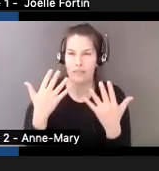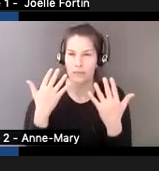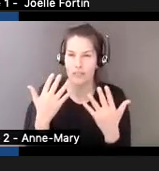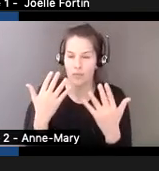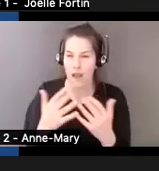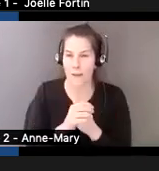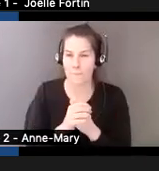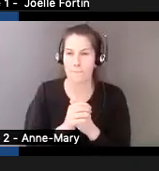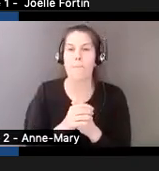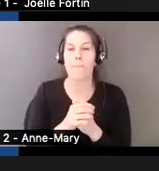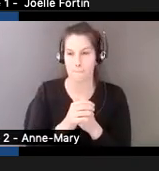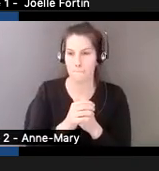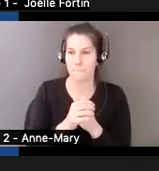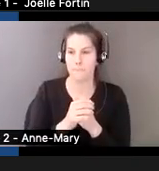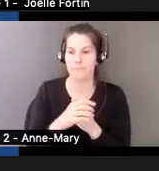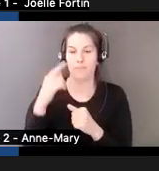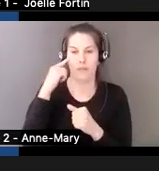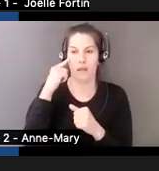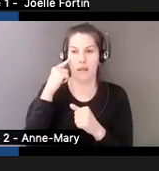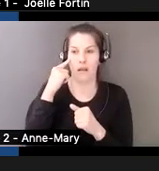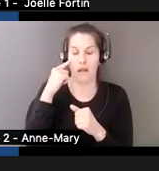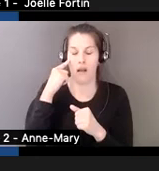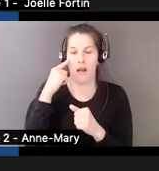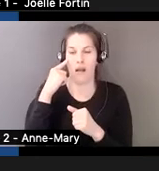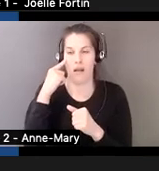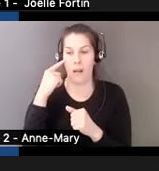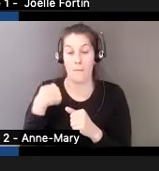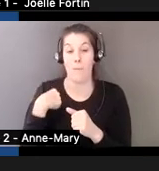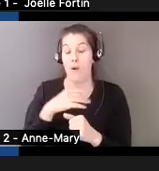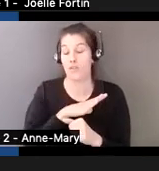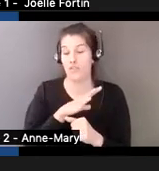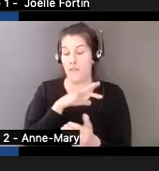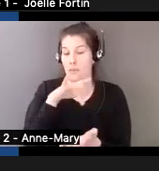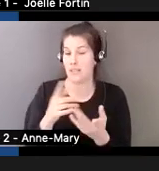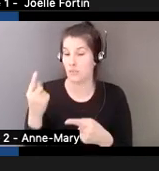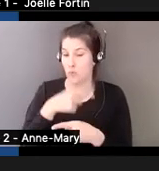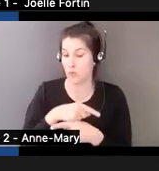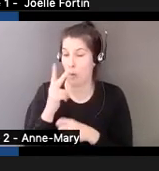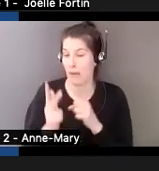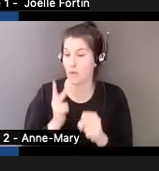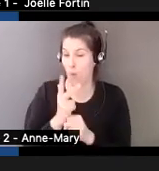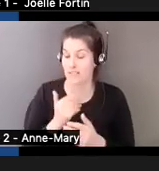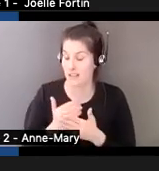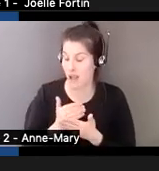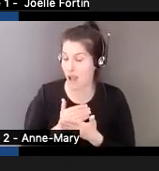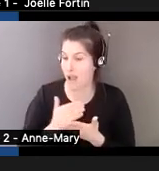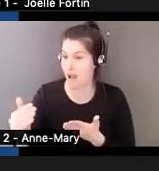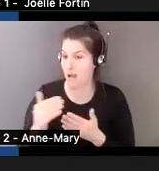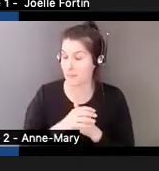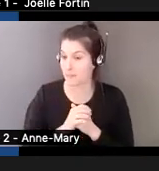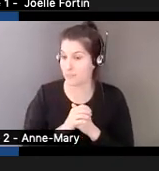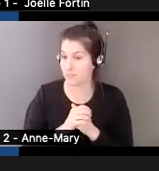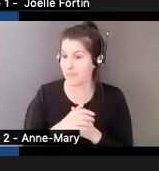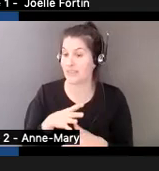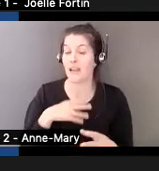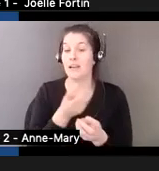à l'extérieur. Voilà. Moi, j'avais un centre de jour pendant 3 ans et les gens qui venaient, il y en a quelques-uns que j'avais